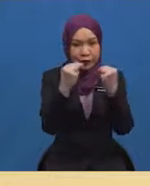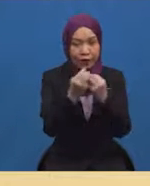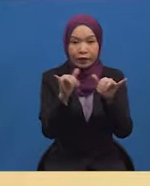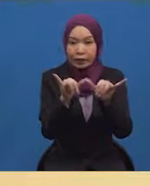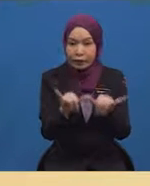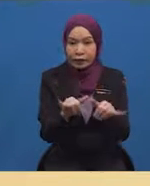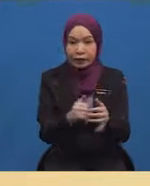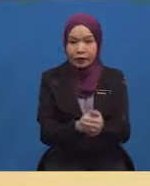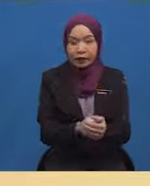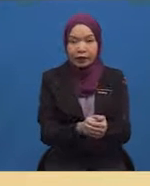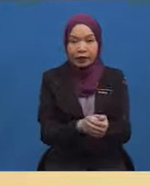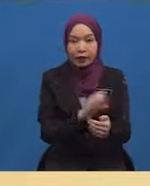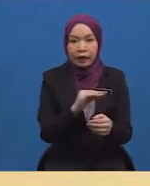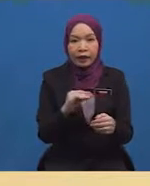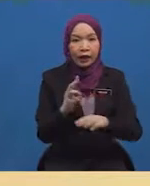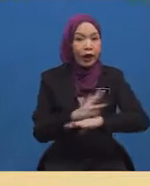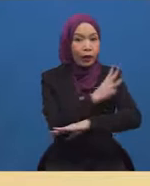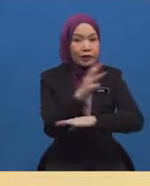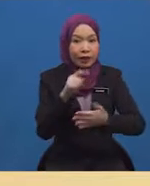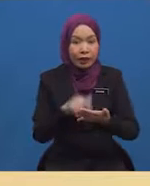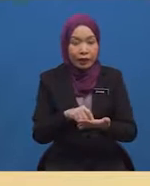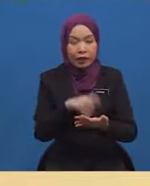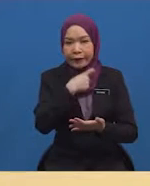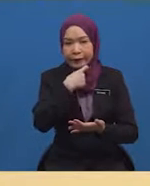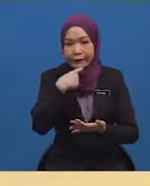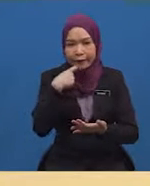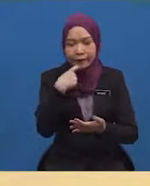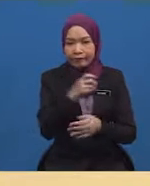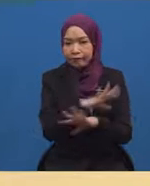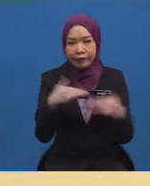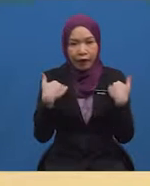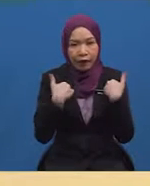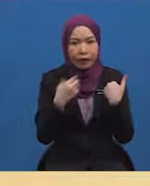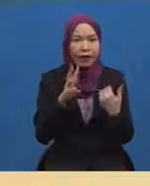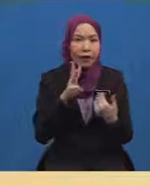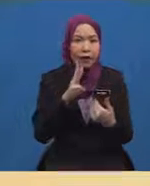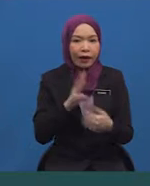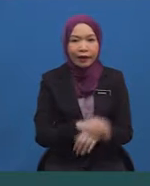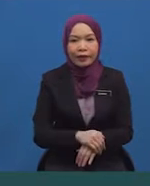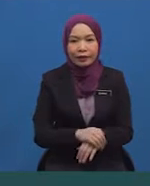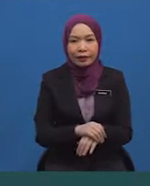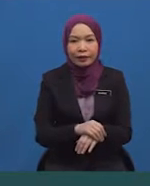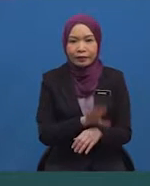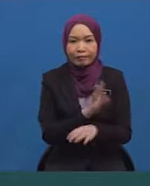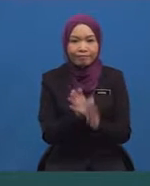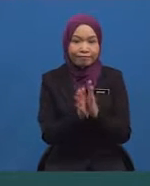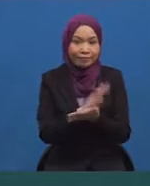tanpa bekalan air yang mencukupi tidak menarik penduduk untuk tinggal di situ. Faktor-faktor manusia